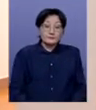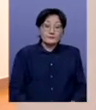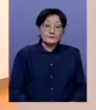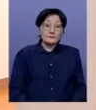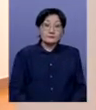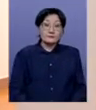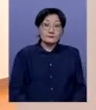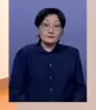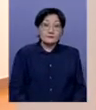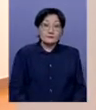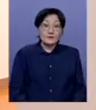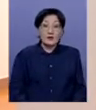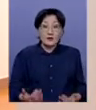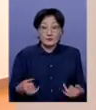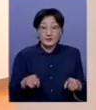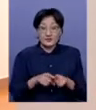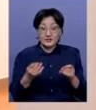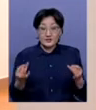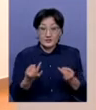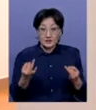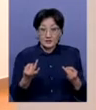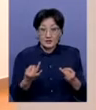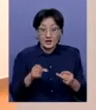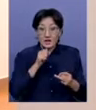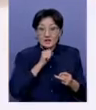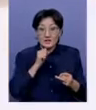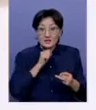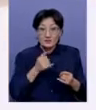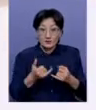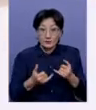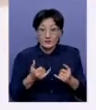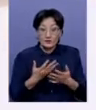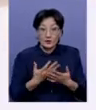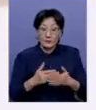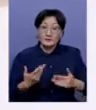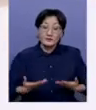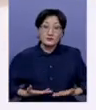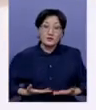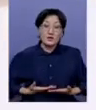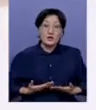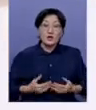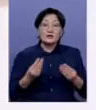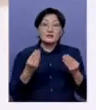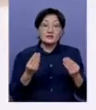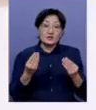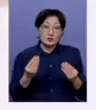кража невесты. Очень трогательная такая картина маленькая. Отразил быт,